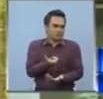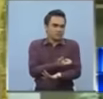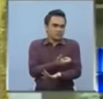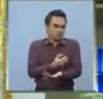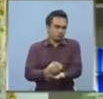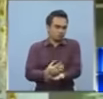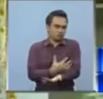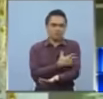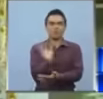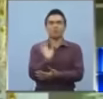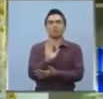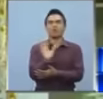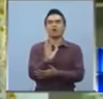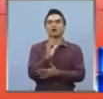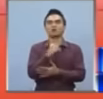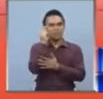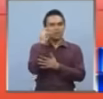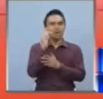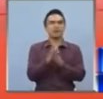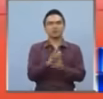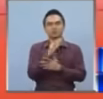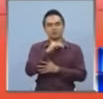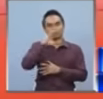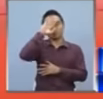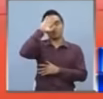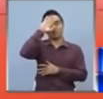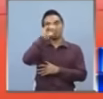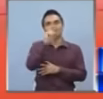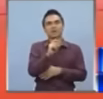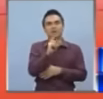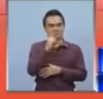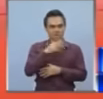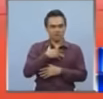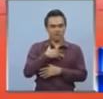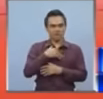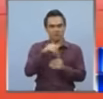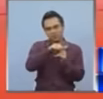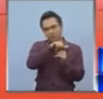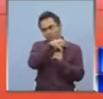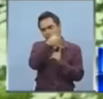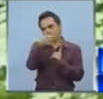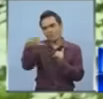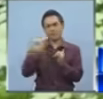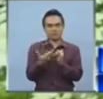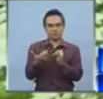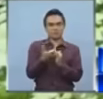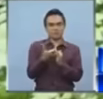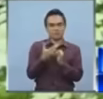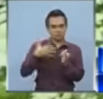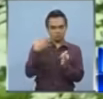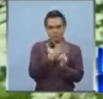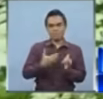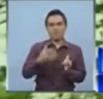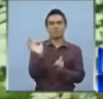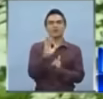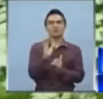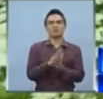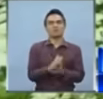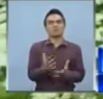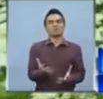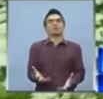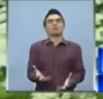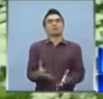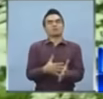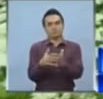บ้านมีความเชื่อเขาว่าหากเจ็บป่วยตายให้ไปสบายก็ไม่ควรฉีดฟอร์มาลินในศพร่างกายของคุณยายตอนนั้นแข็งคื่อและเขียว